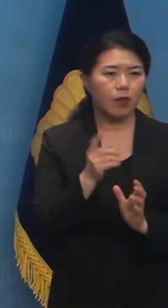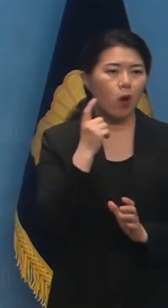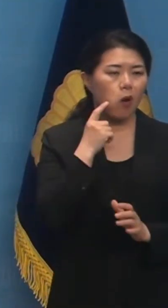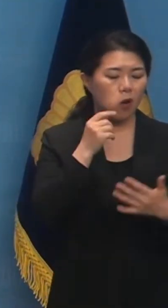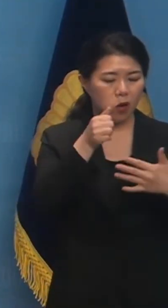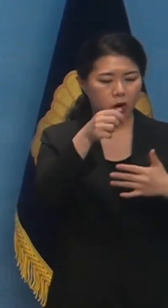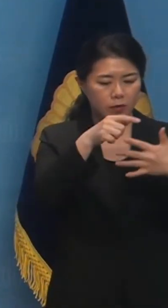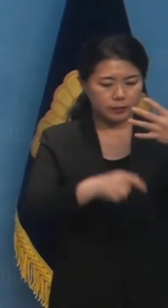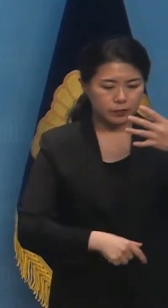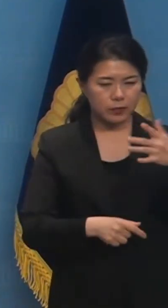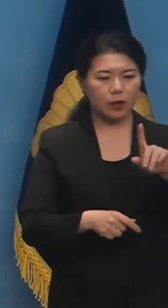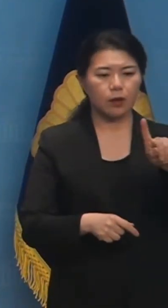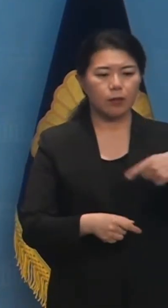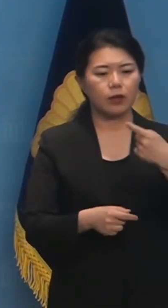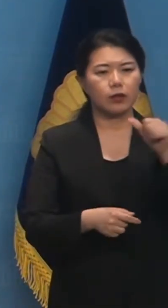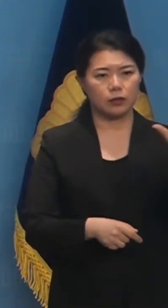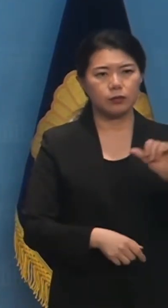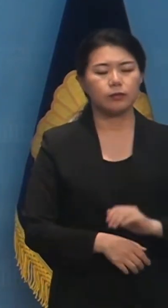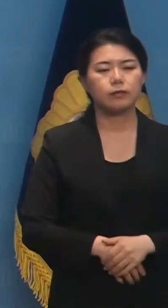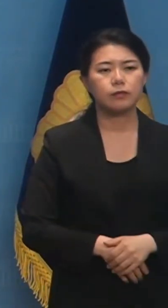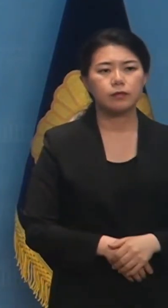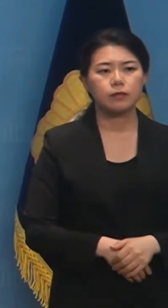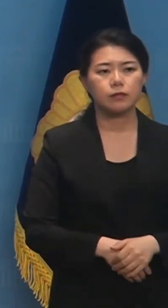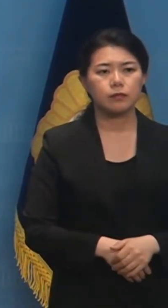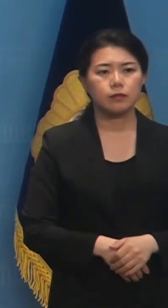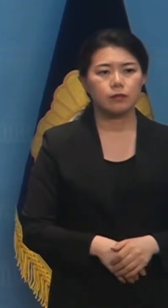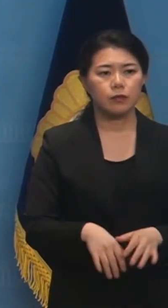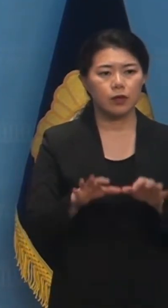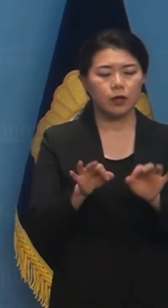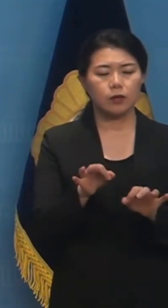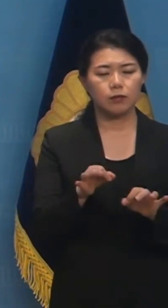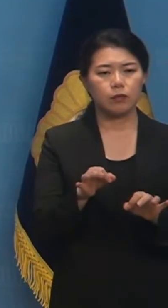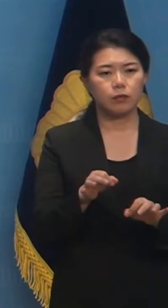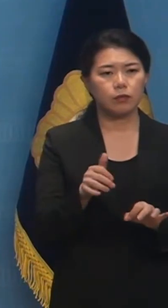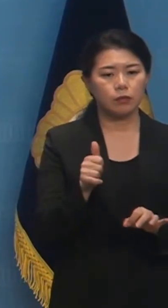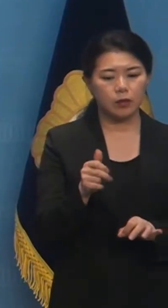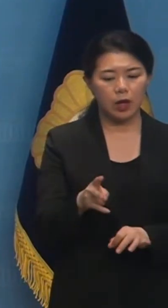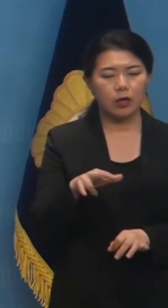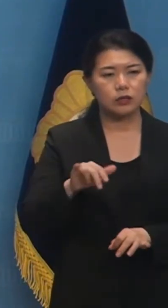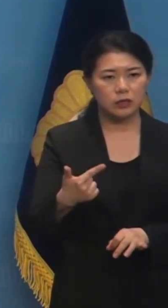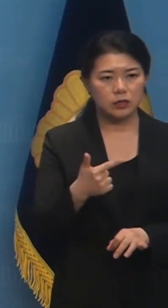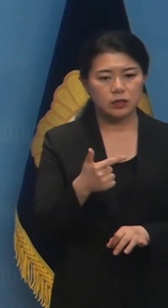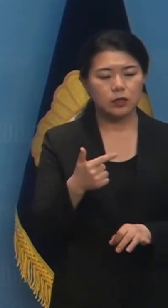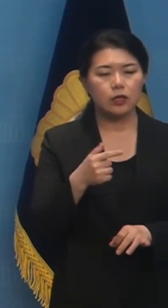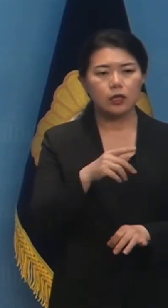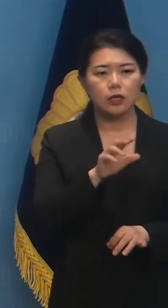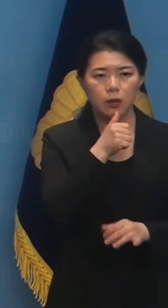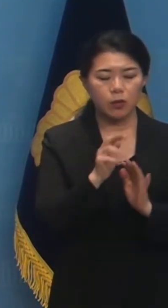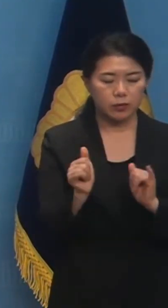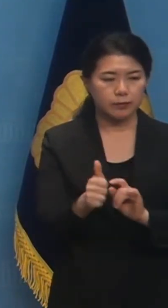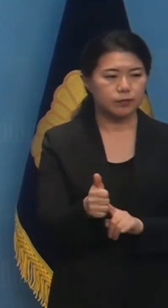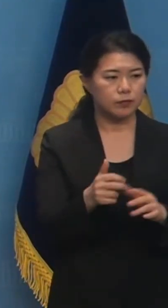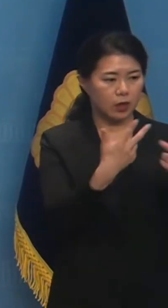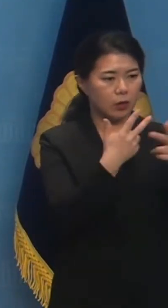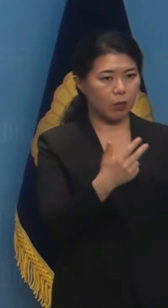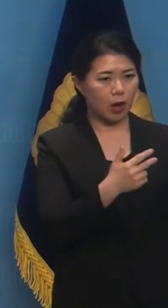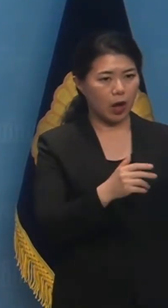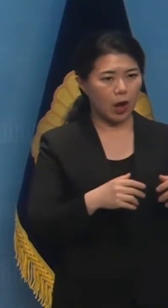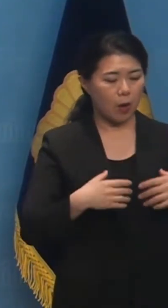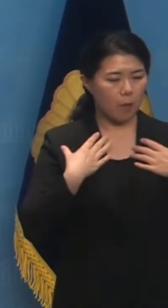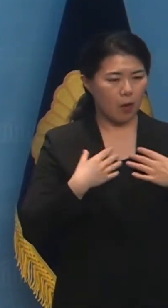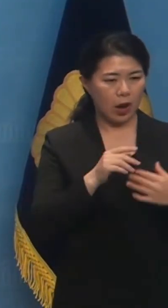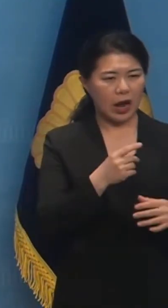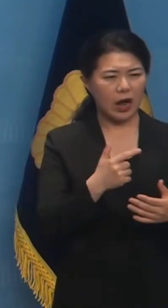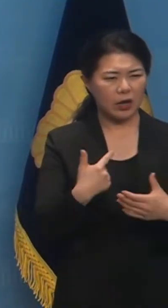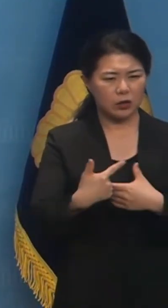시리즈 105번째입니다. 국민의 김은지 대변인은 5월 13일 논평에서 이재명 후보의 방탄조끼